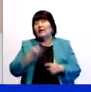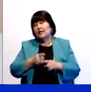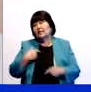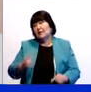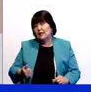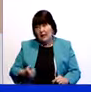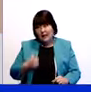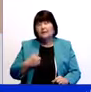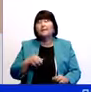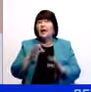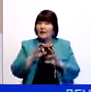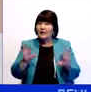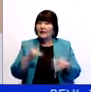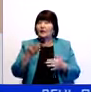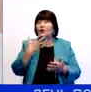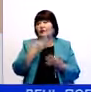гордимся рассказываю о нем своим детям